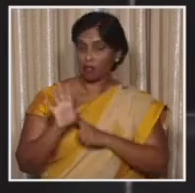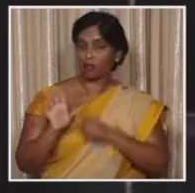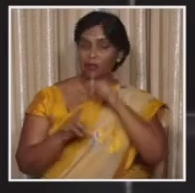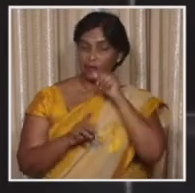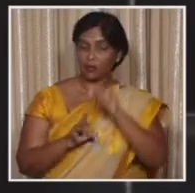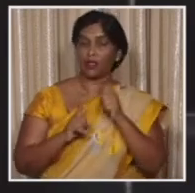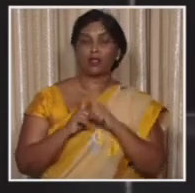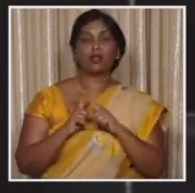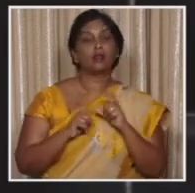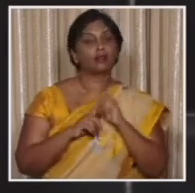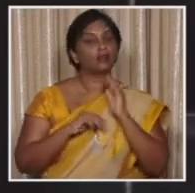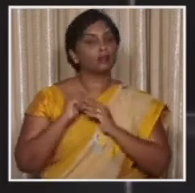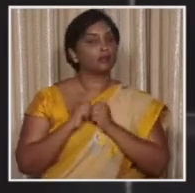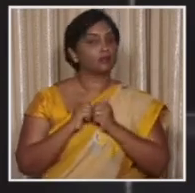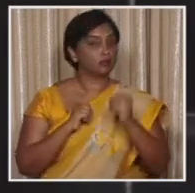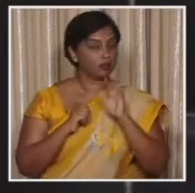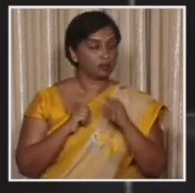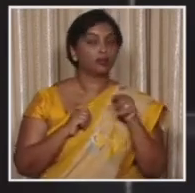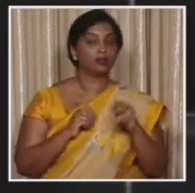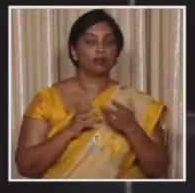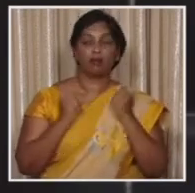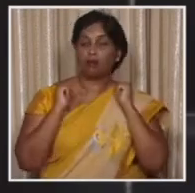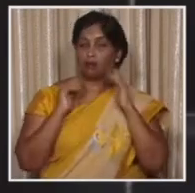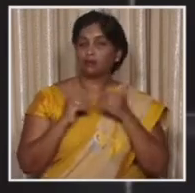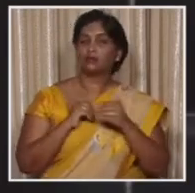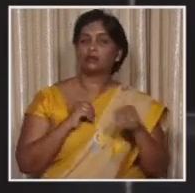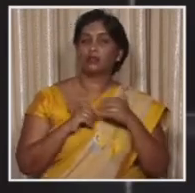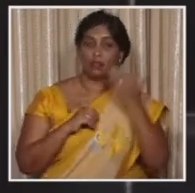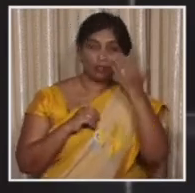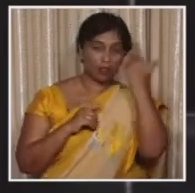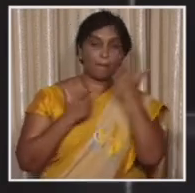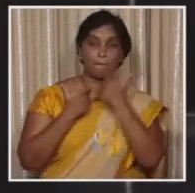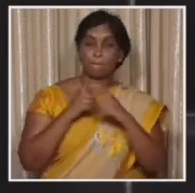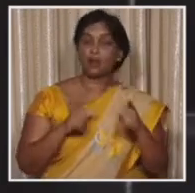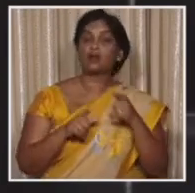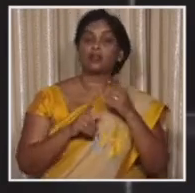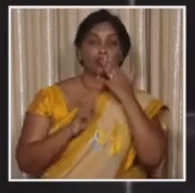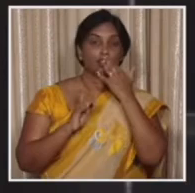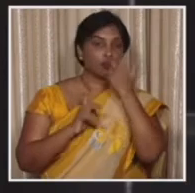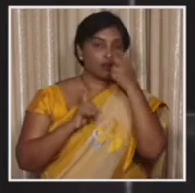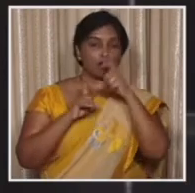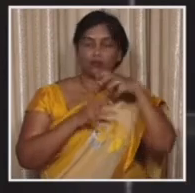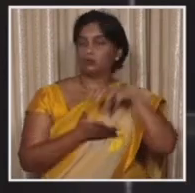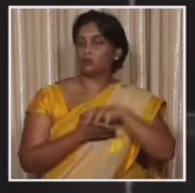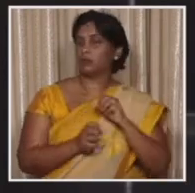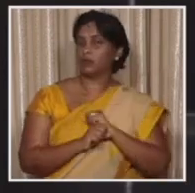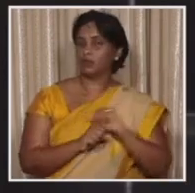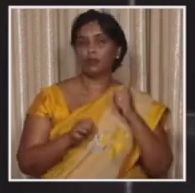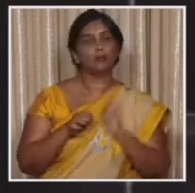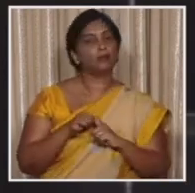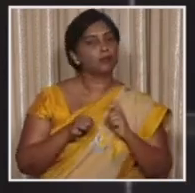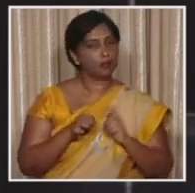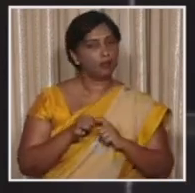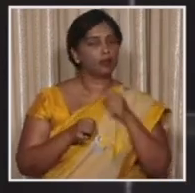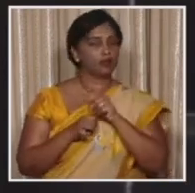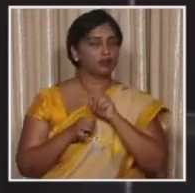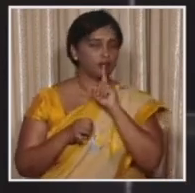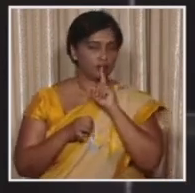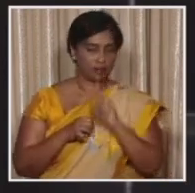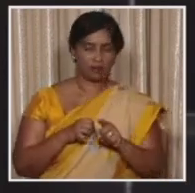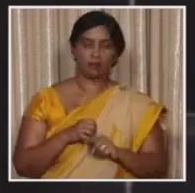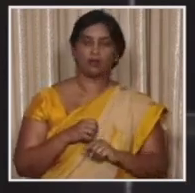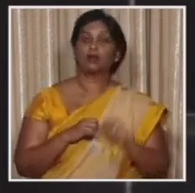අනිවාර්ය අධ්‍යාපන කටයුතු කරගෙන යාමට ප්‍රමාණවත් තරම් ද්‍රවිඩ මාධ්‍ය පාසල් කළුතර කලාපය තුළ නොමැති වීමේ ප්‍රශ්නය ගැන ඔවුන් කරුණු ඉදිරිපත්